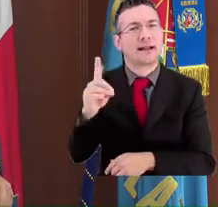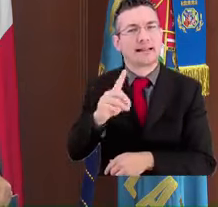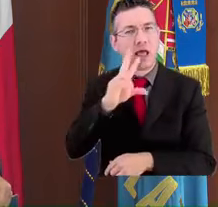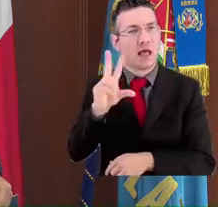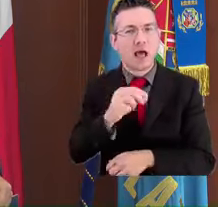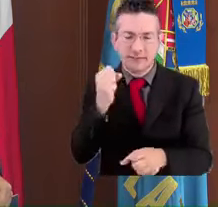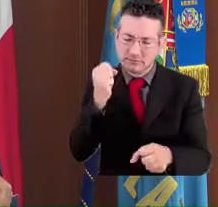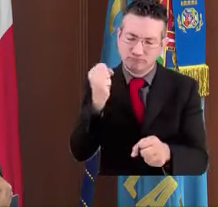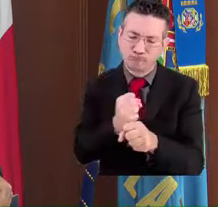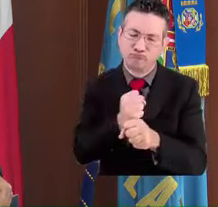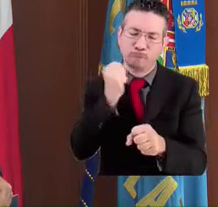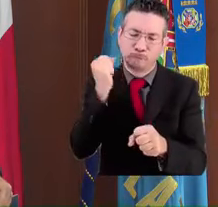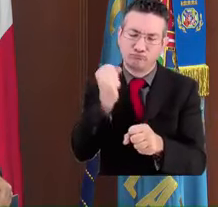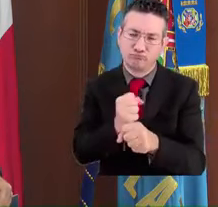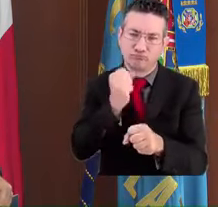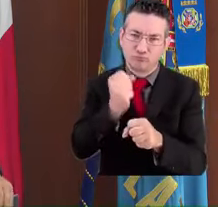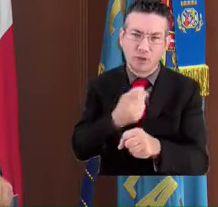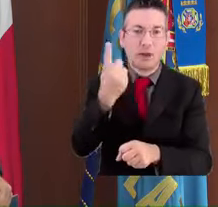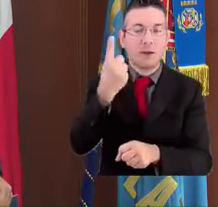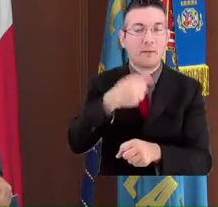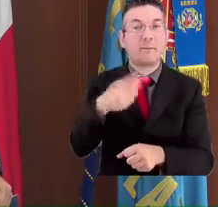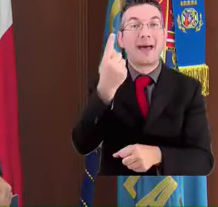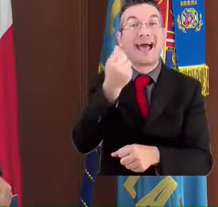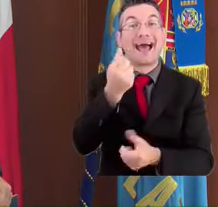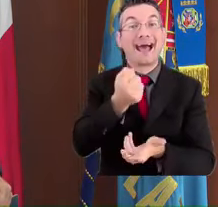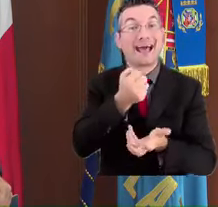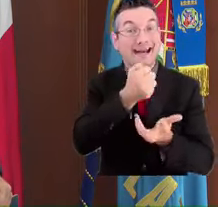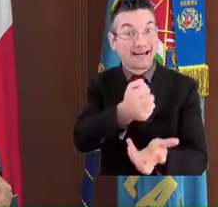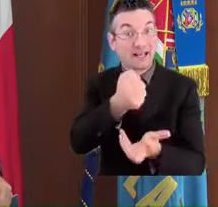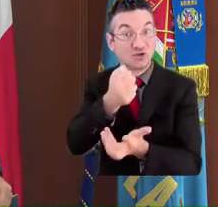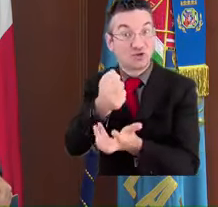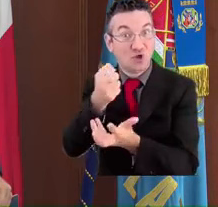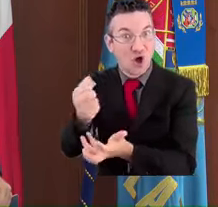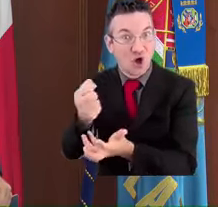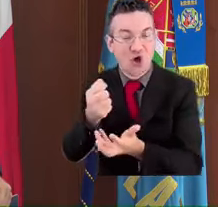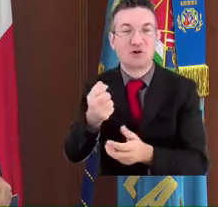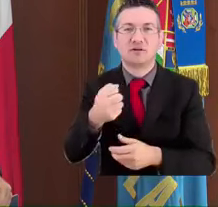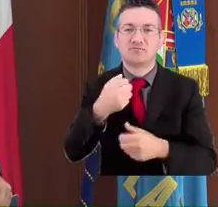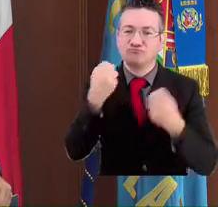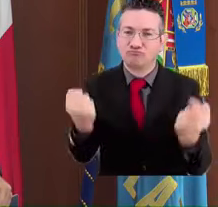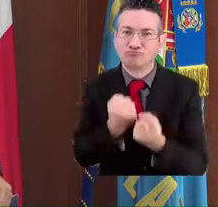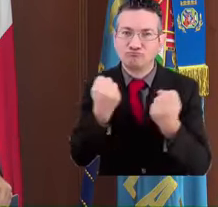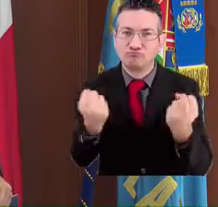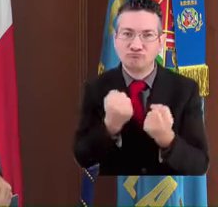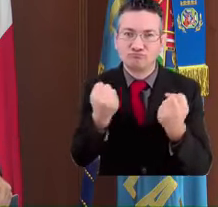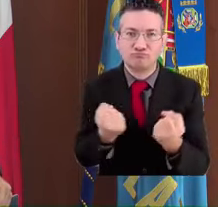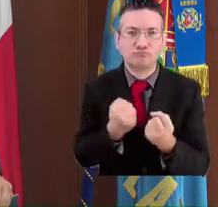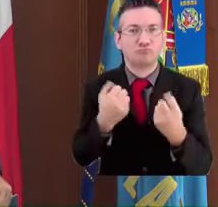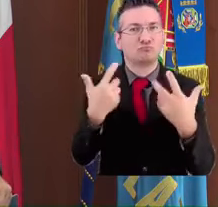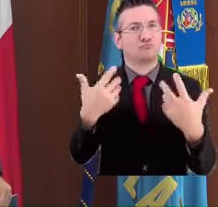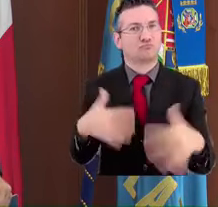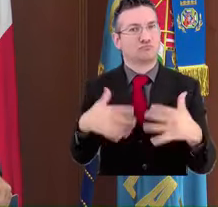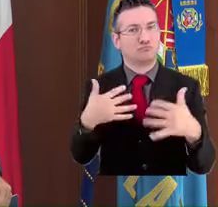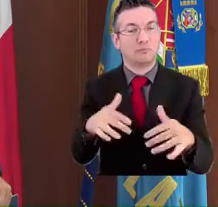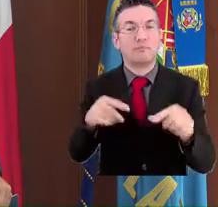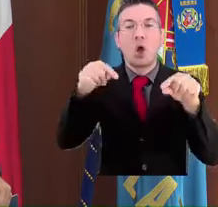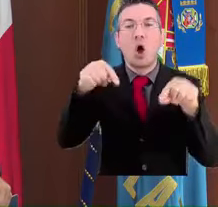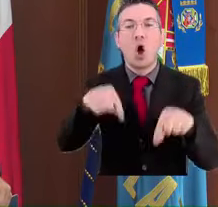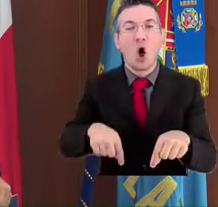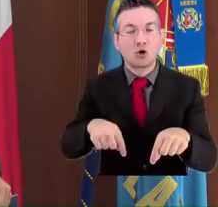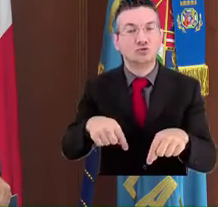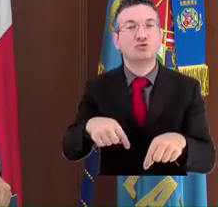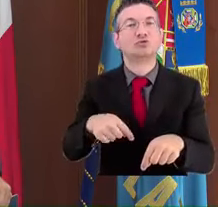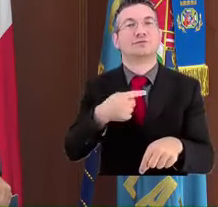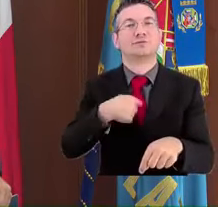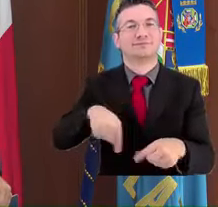sui ristori su tante sono tante iniziative oggi siamo qui a lavorare su quello che è